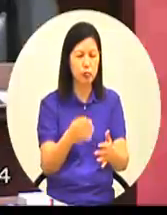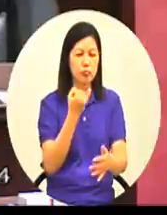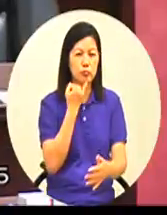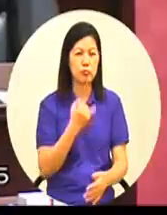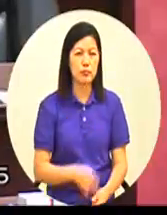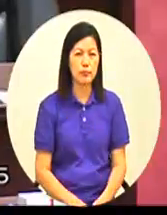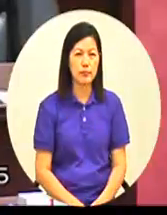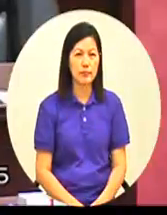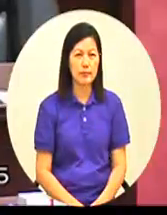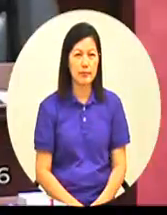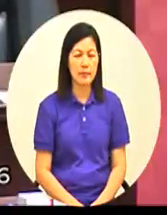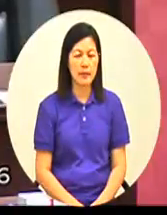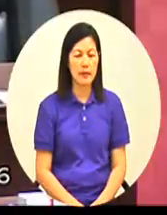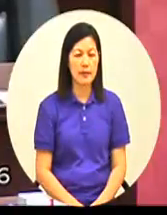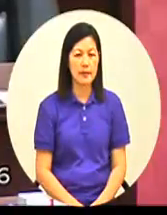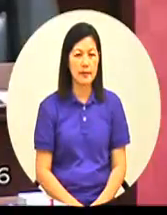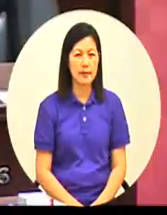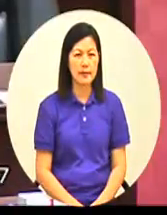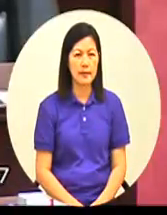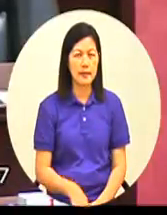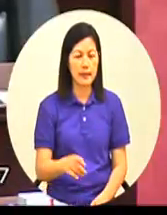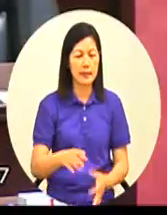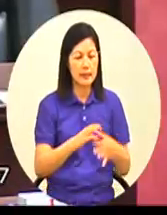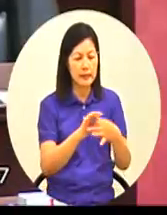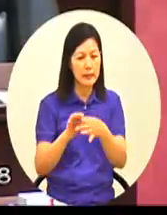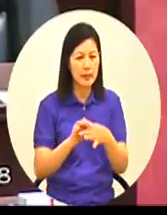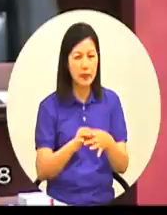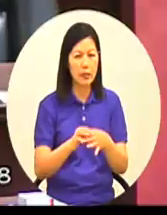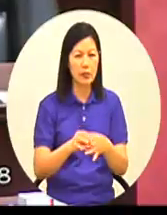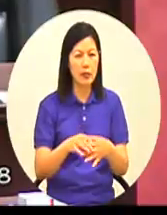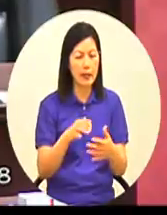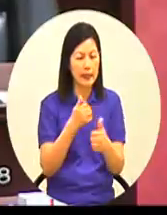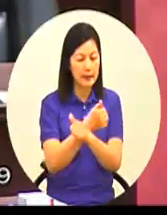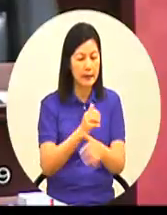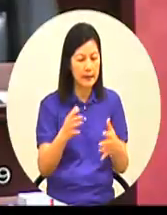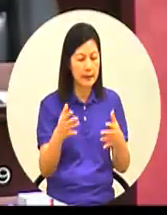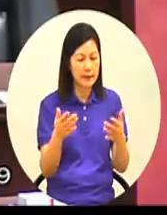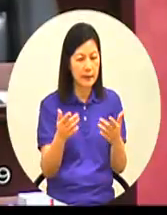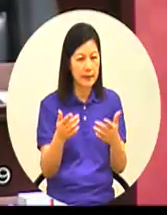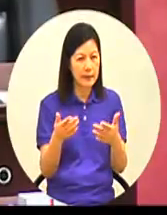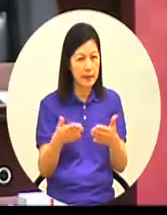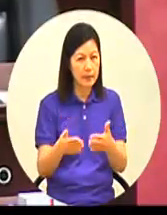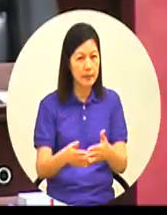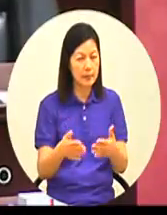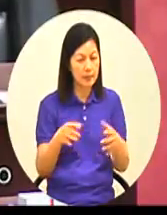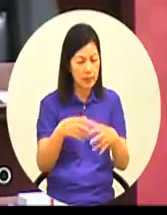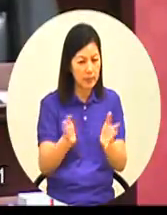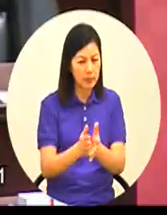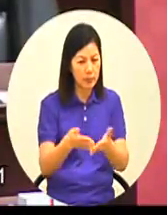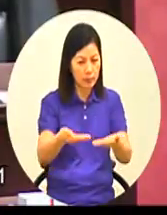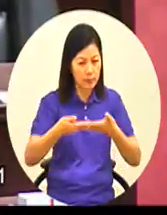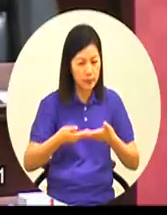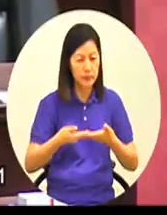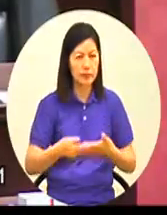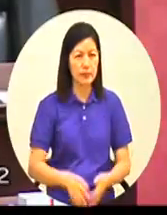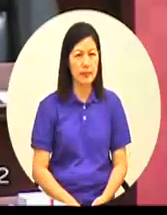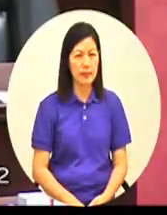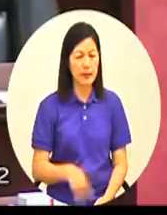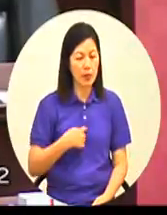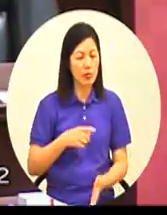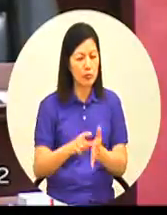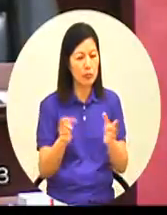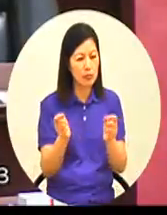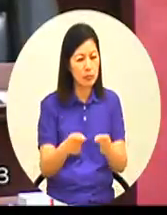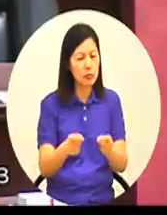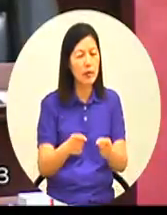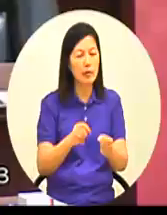长哈，我想请你把你们相关的这个跟存续部往来的公文可以提供给本席一份。 可以。 那请坐，我想哈，我简短的告诉